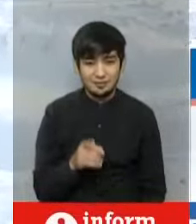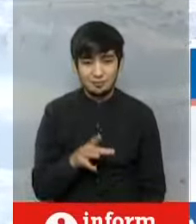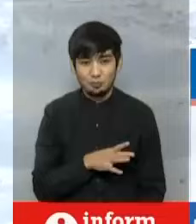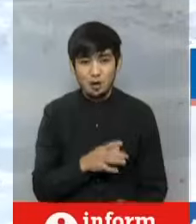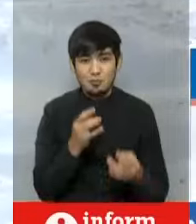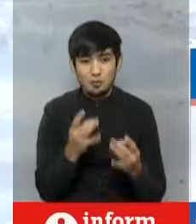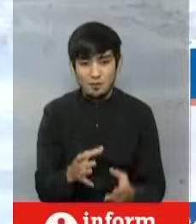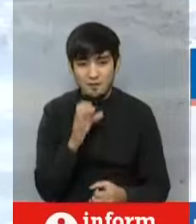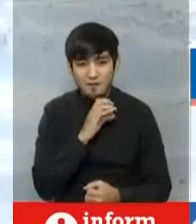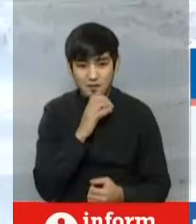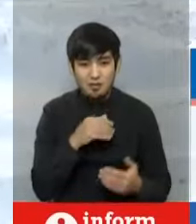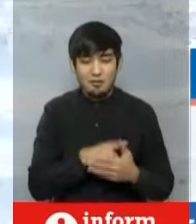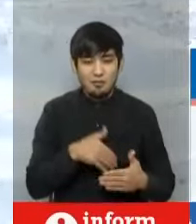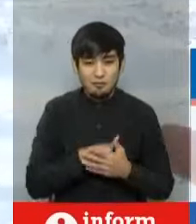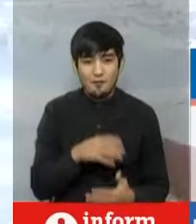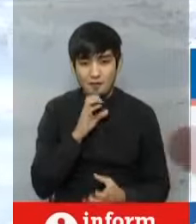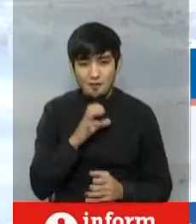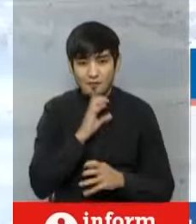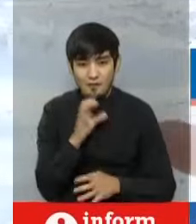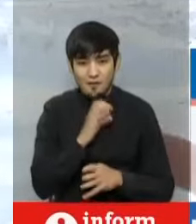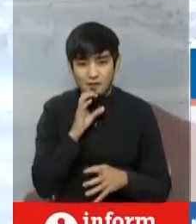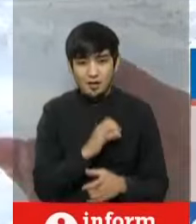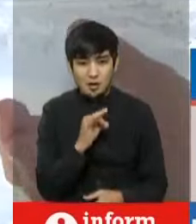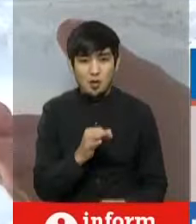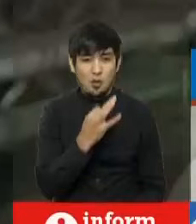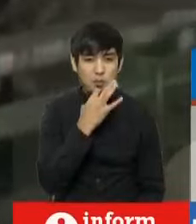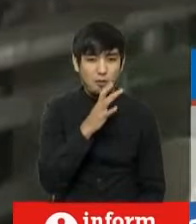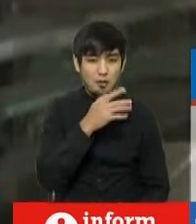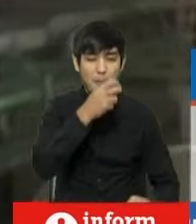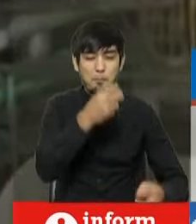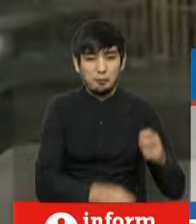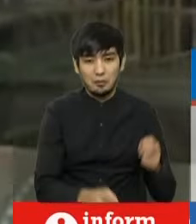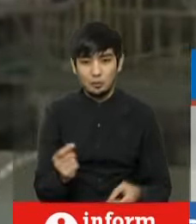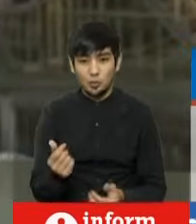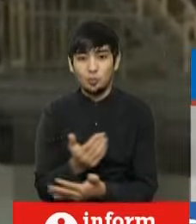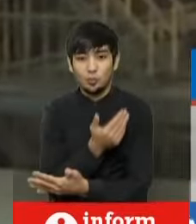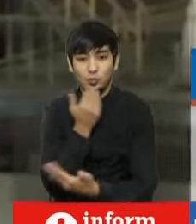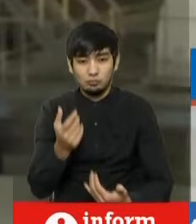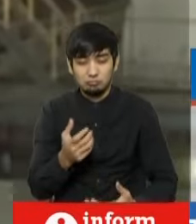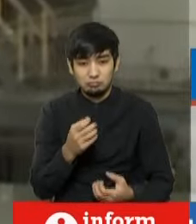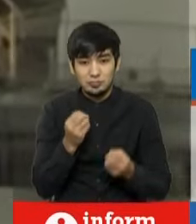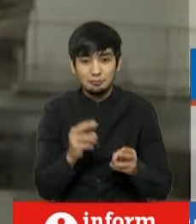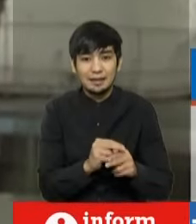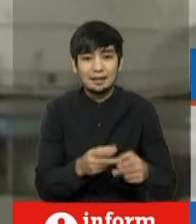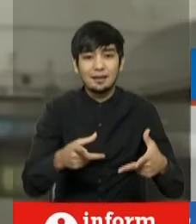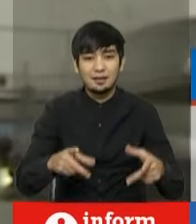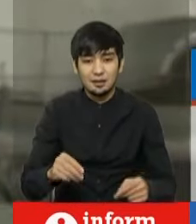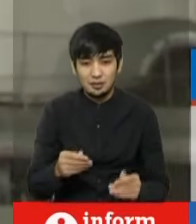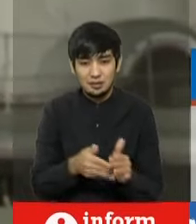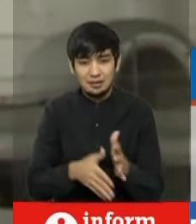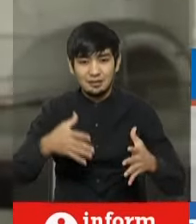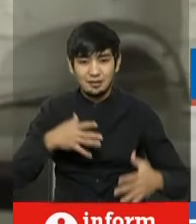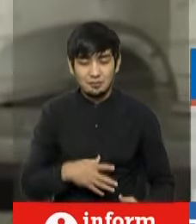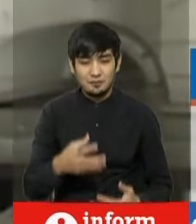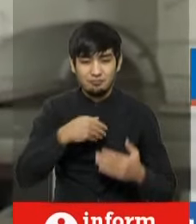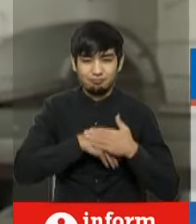просто воровались деньги, воровались, и в любой момент могло вообще что-то случиться. Хищение средств на столь крупном энергетическом гиганте вызывает задержку